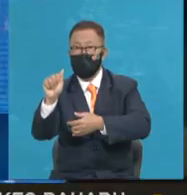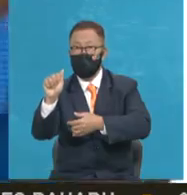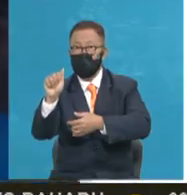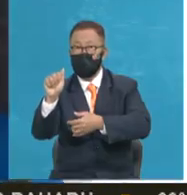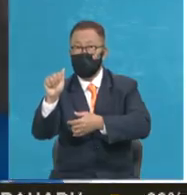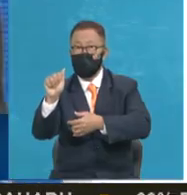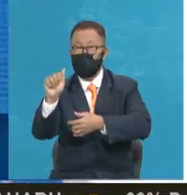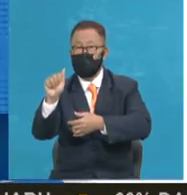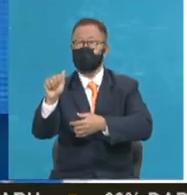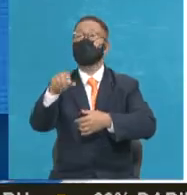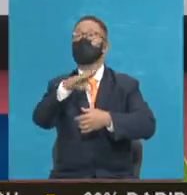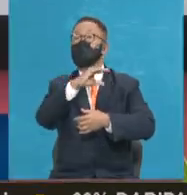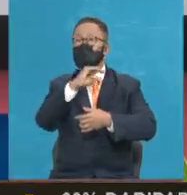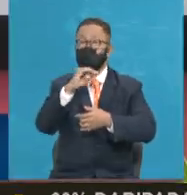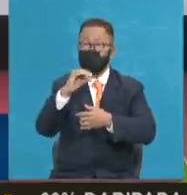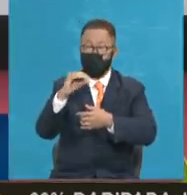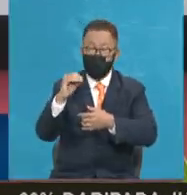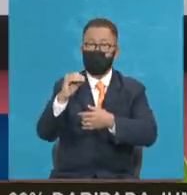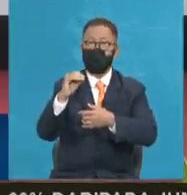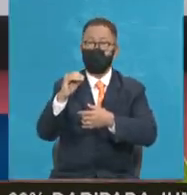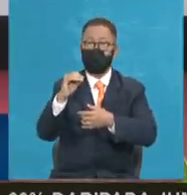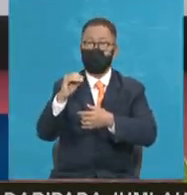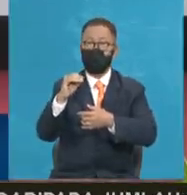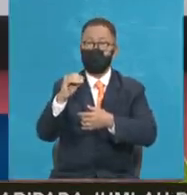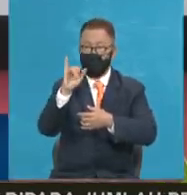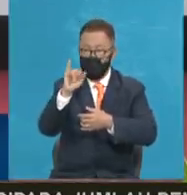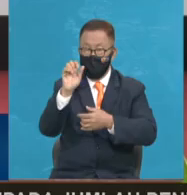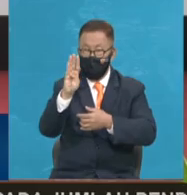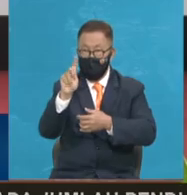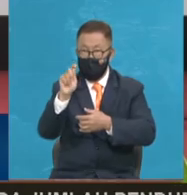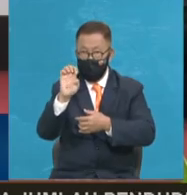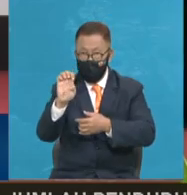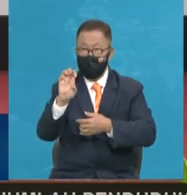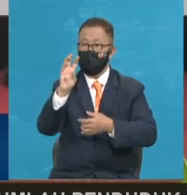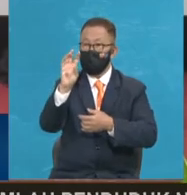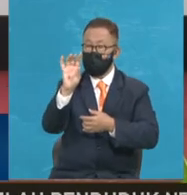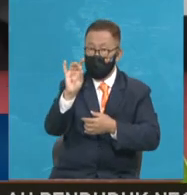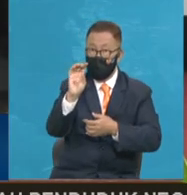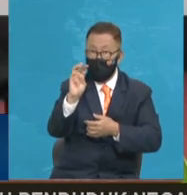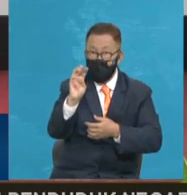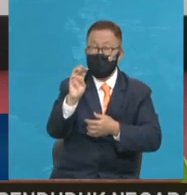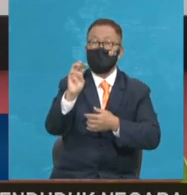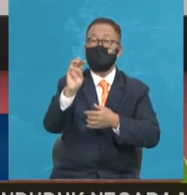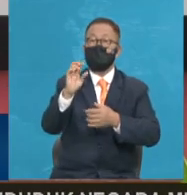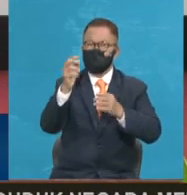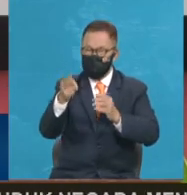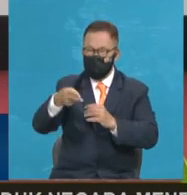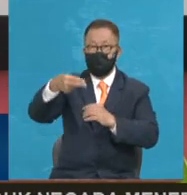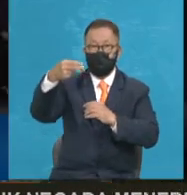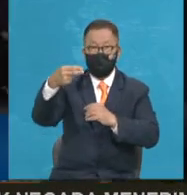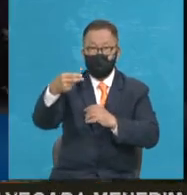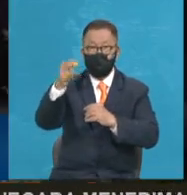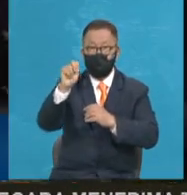dan plancungan selaku ahli lembaga pengelola albite e86 graduan menerima segel tertinggi